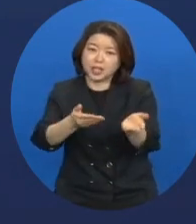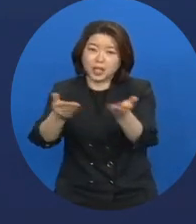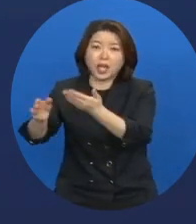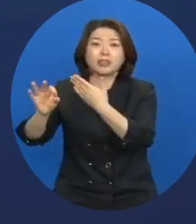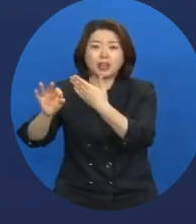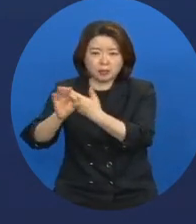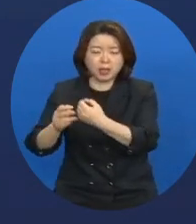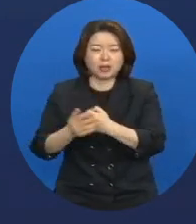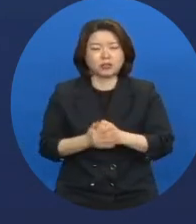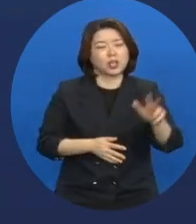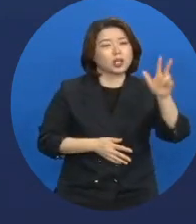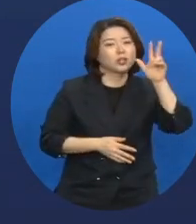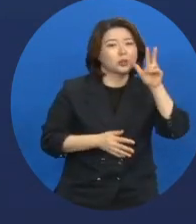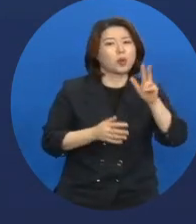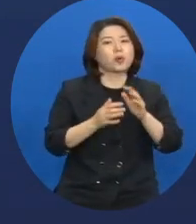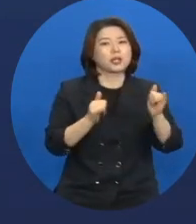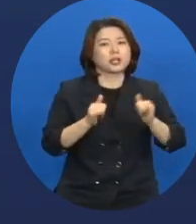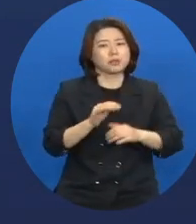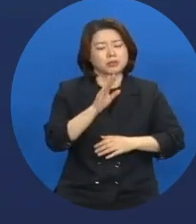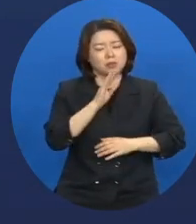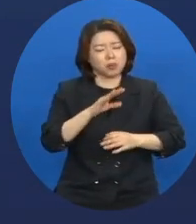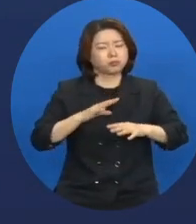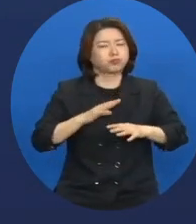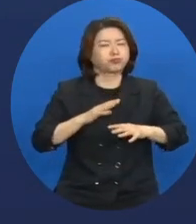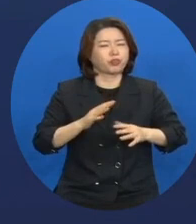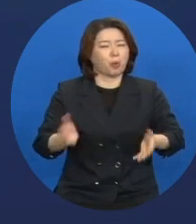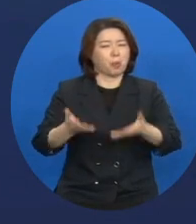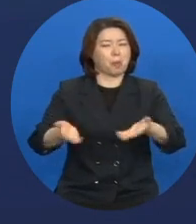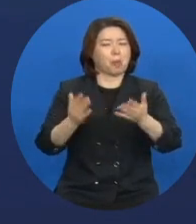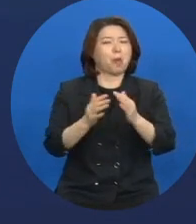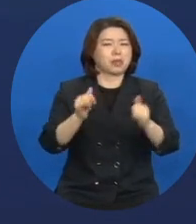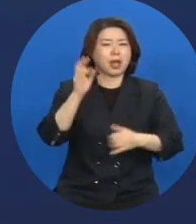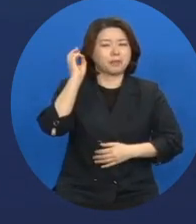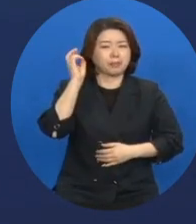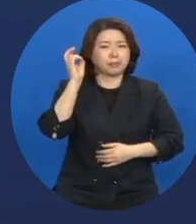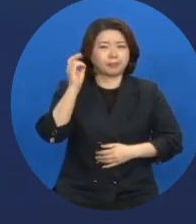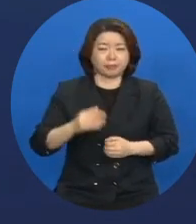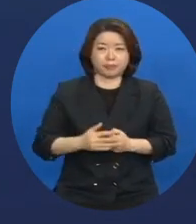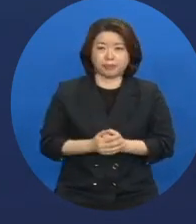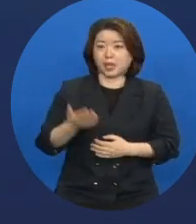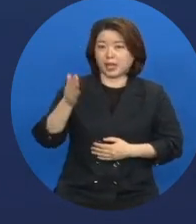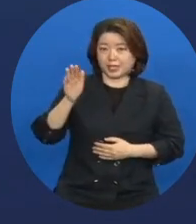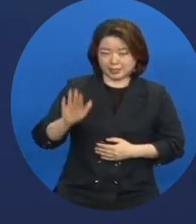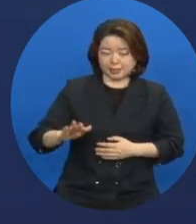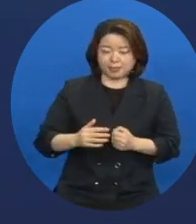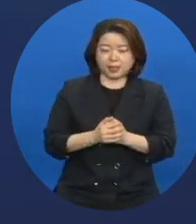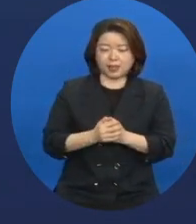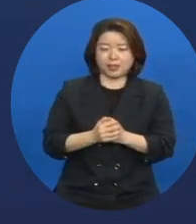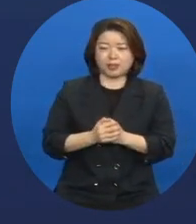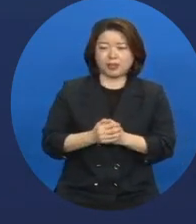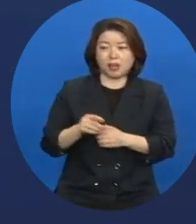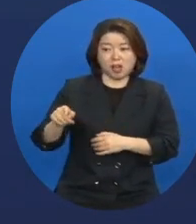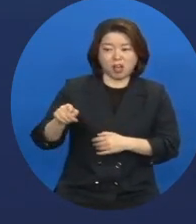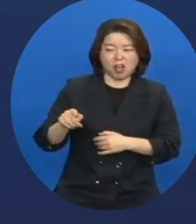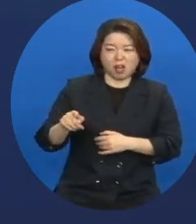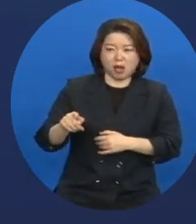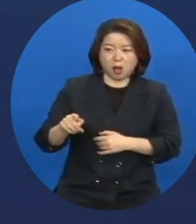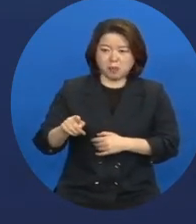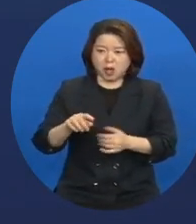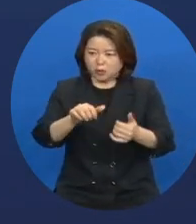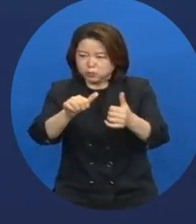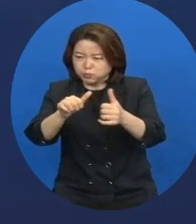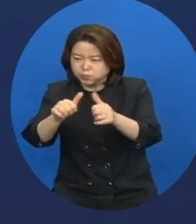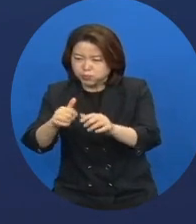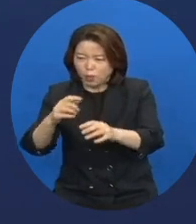여호수아는 진짜 무서운 선동가입니다. 이 에브라임 지파, 므낫세 지파를 사지로 몰아넣는